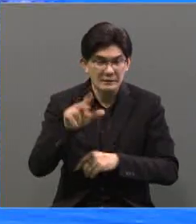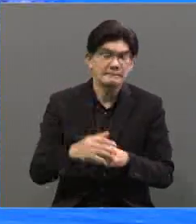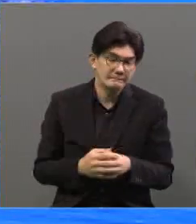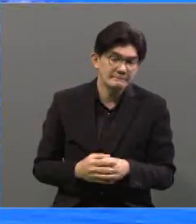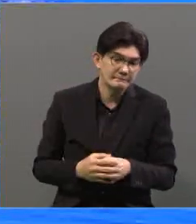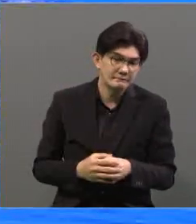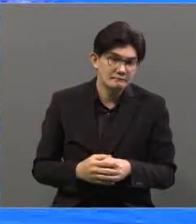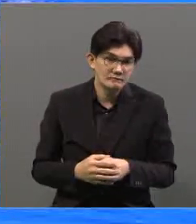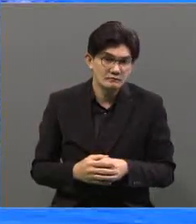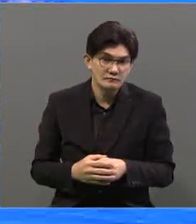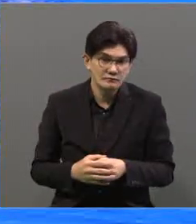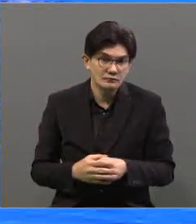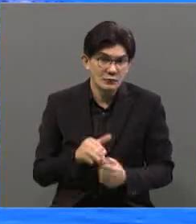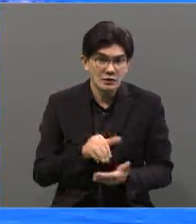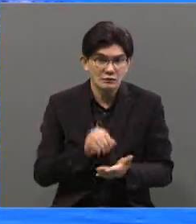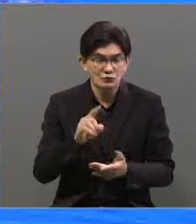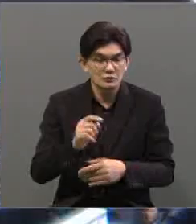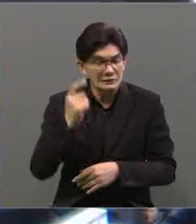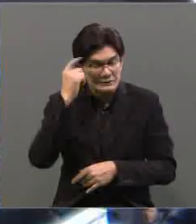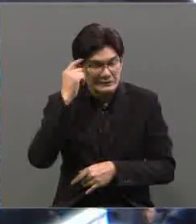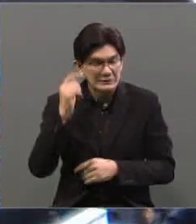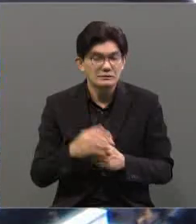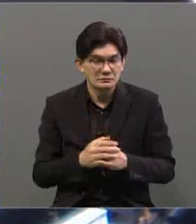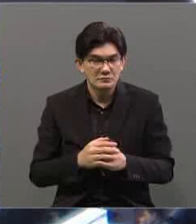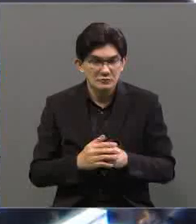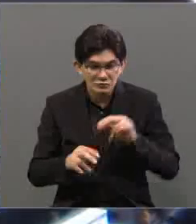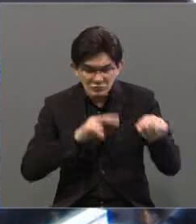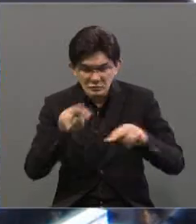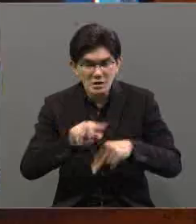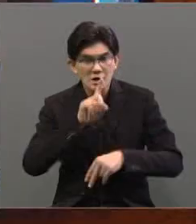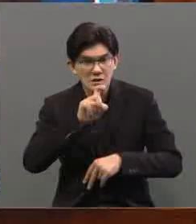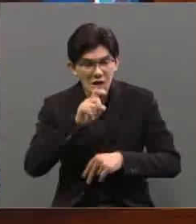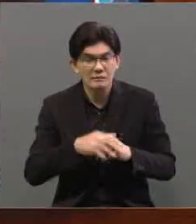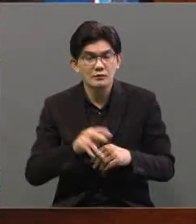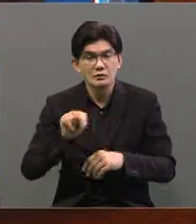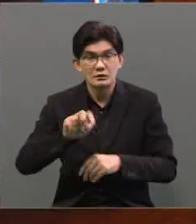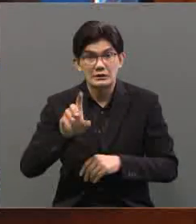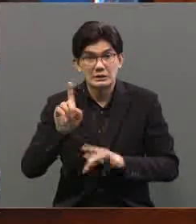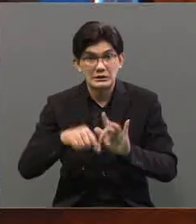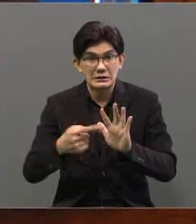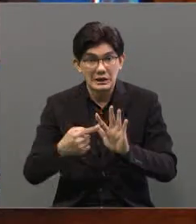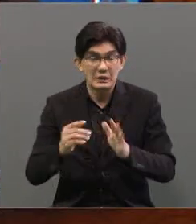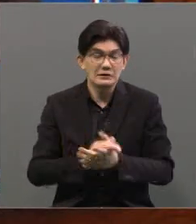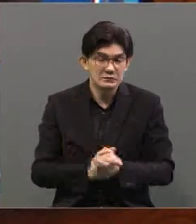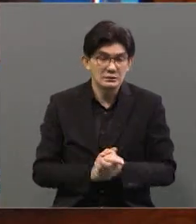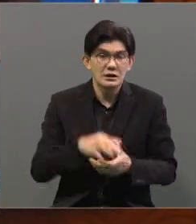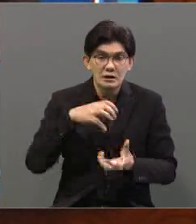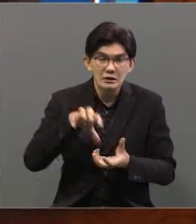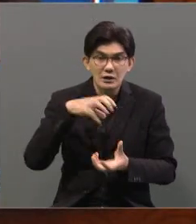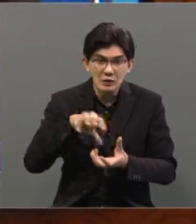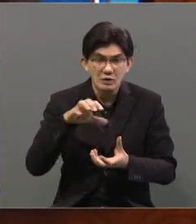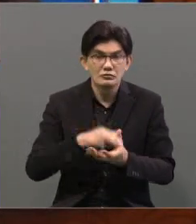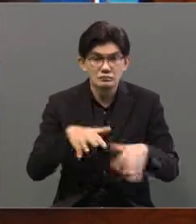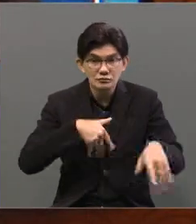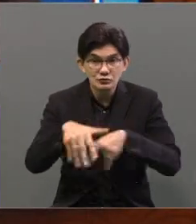ครับไปสำรวจมาทางศูนย์สำรวจความคิดเห็นของนิด้าโพลหรือว่าสถาบันบัณฑิตพัฒนบริหารศาสตร์หรือว่านิด้าได้เปิดเผยผล